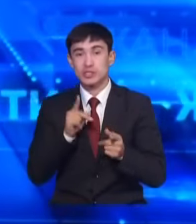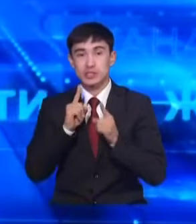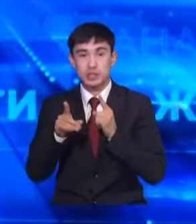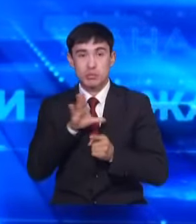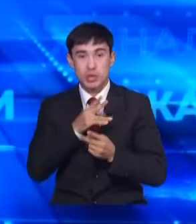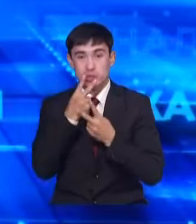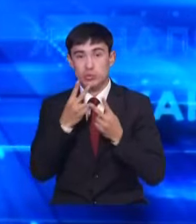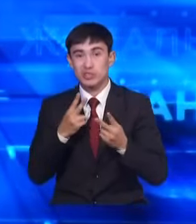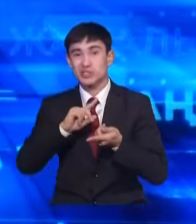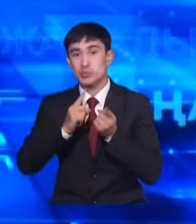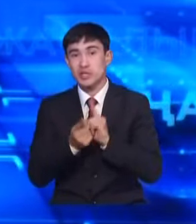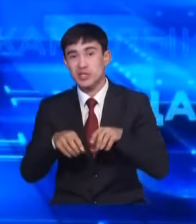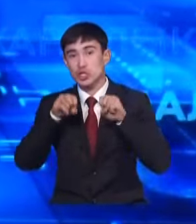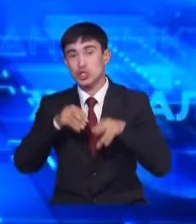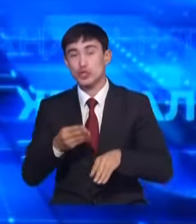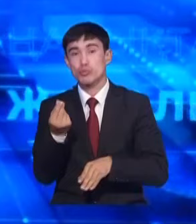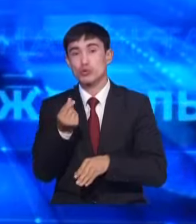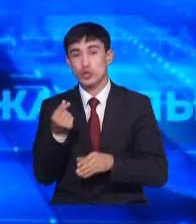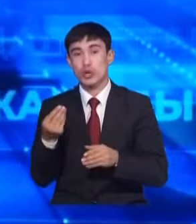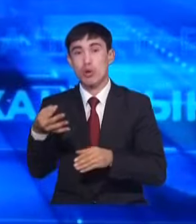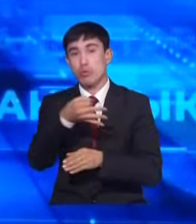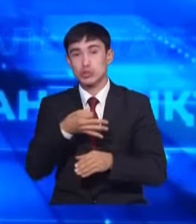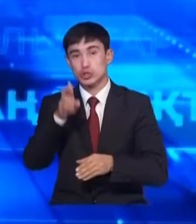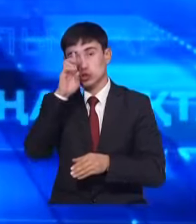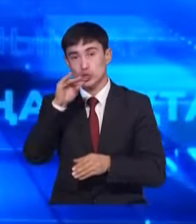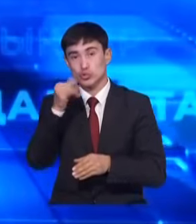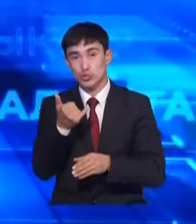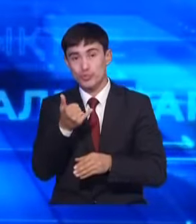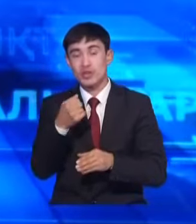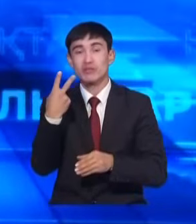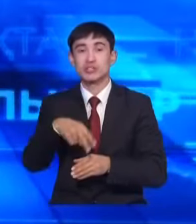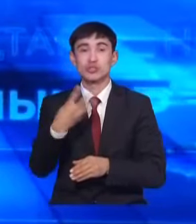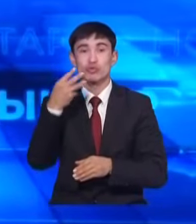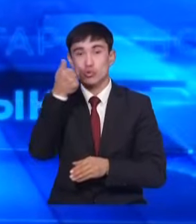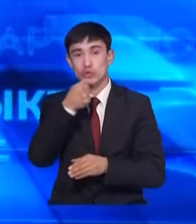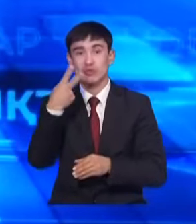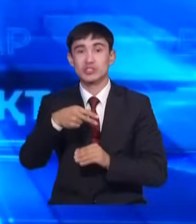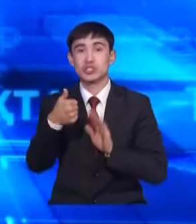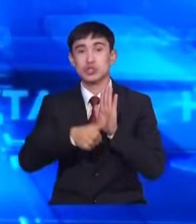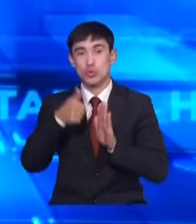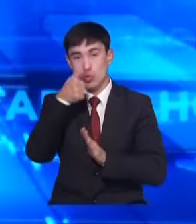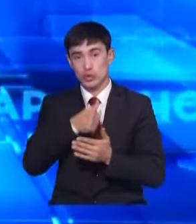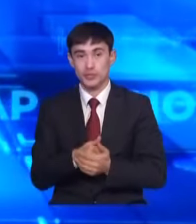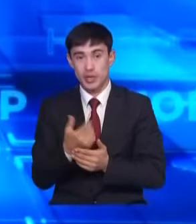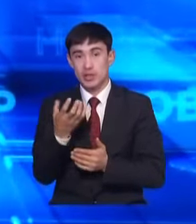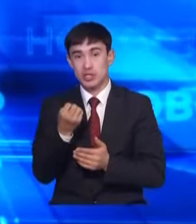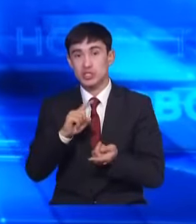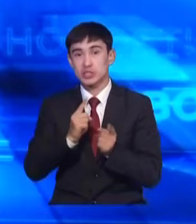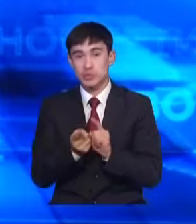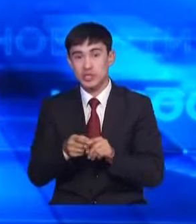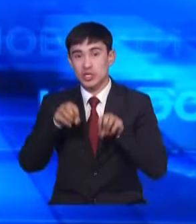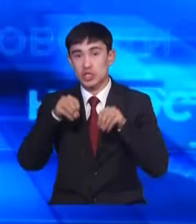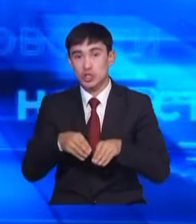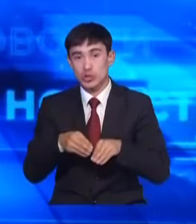заседания Были рассмотрены Изменения к решению о бюджете области Цу На 2024 шестое годы а также